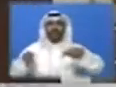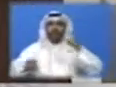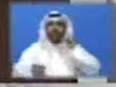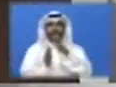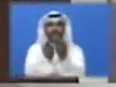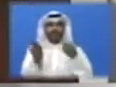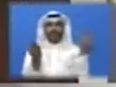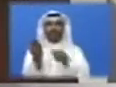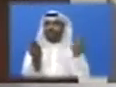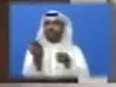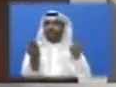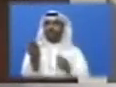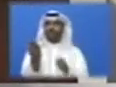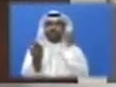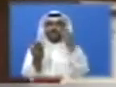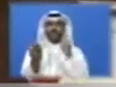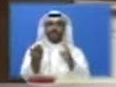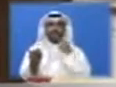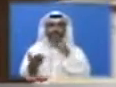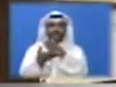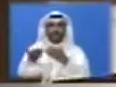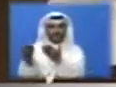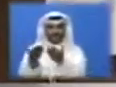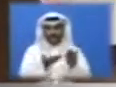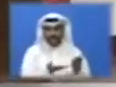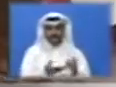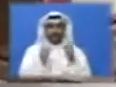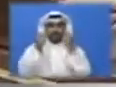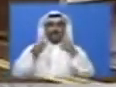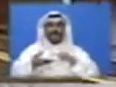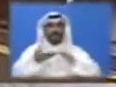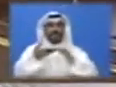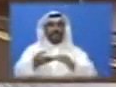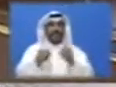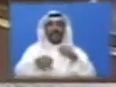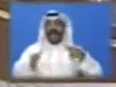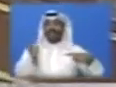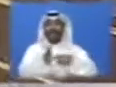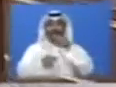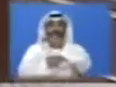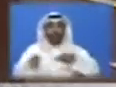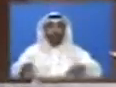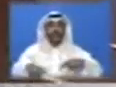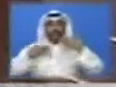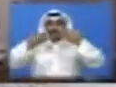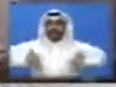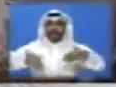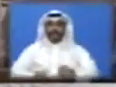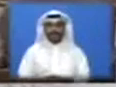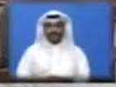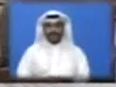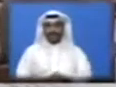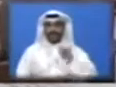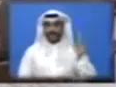بأسبوع ذوي الإعاقة كجزء من المبادرات الإنسانية التي تحرص عليها الجامعة في مجال الإعاقة.